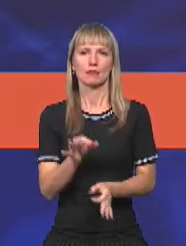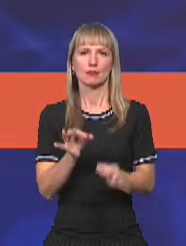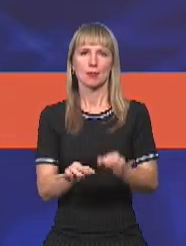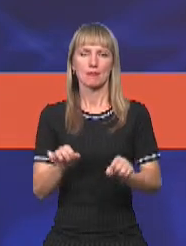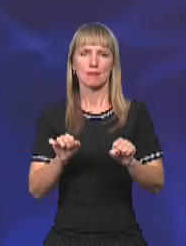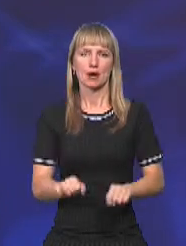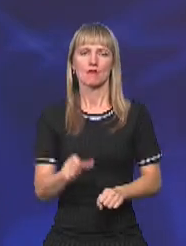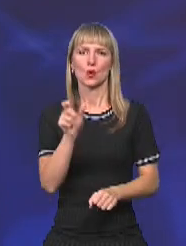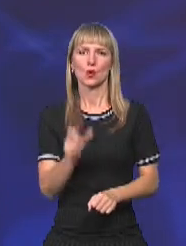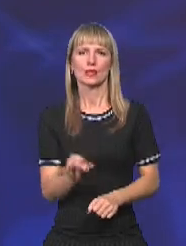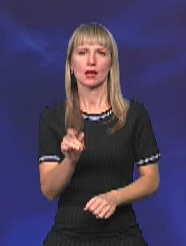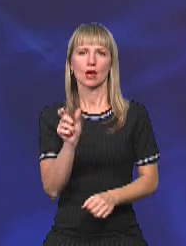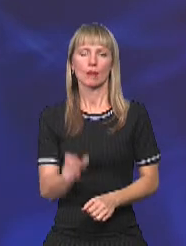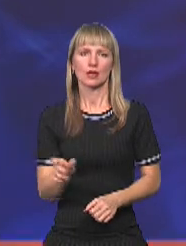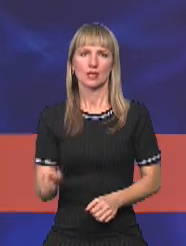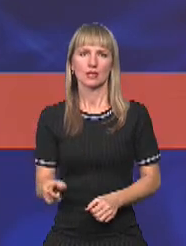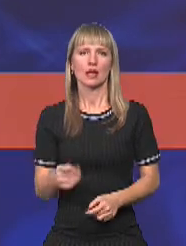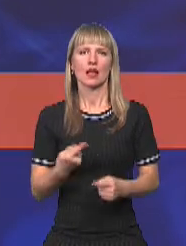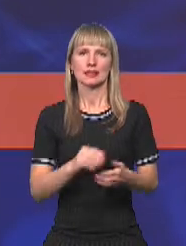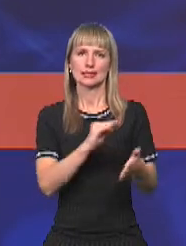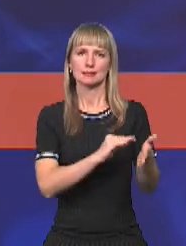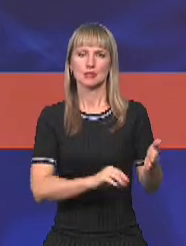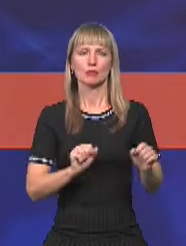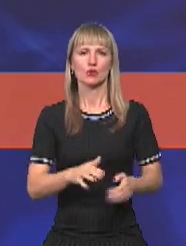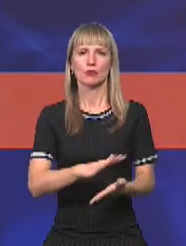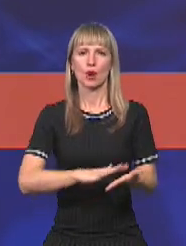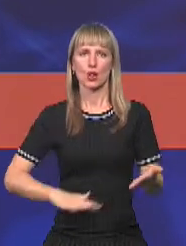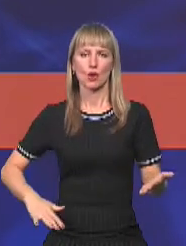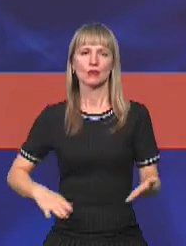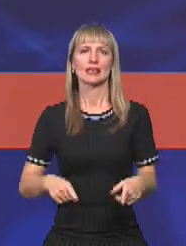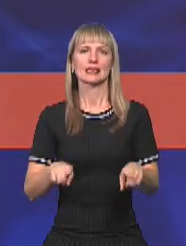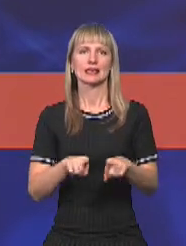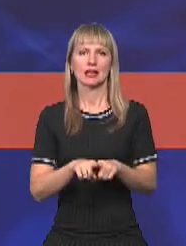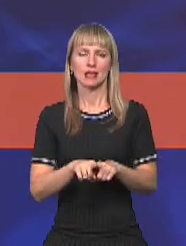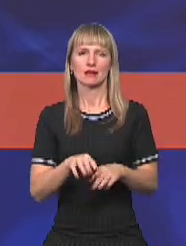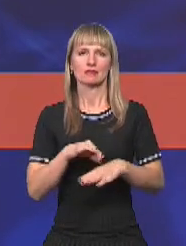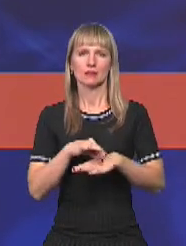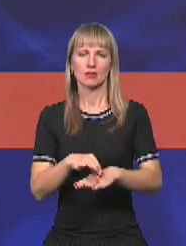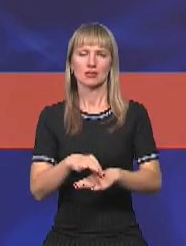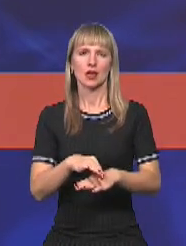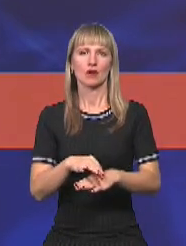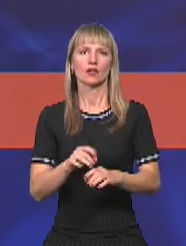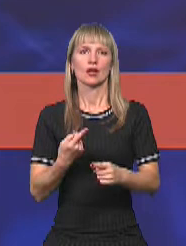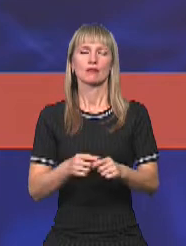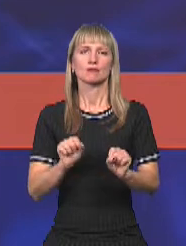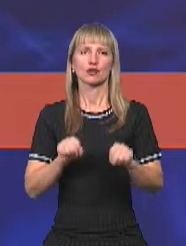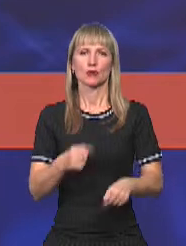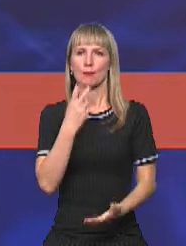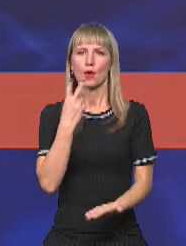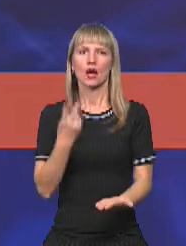і громадянина. І цей список може продовжувати. І якраз такі заходи – це можливість, щоб